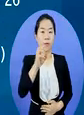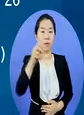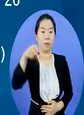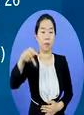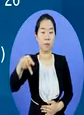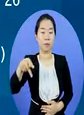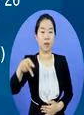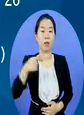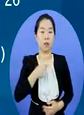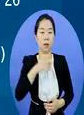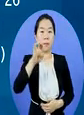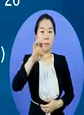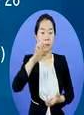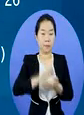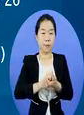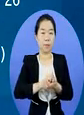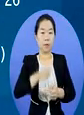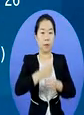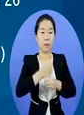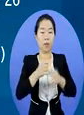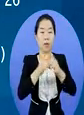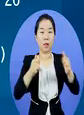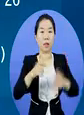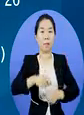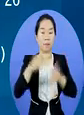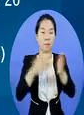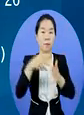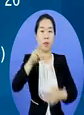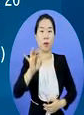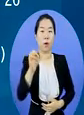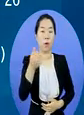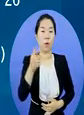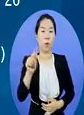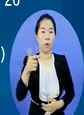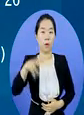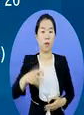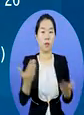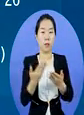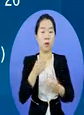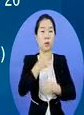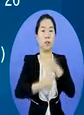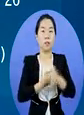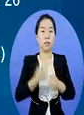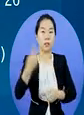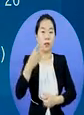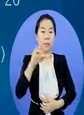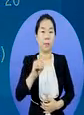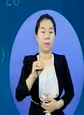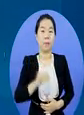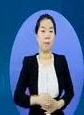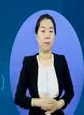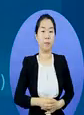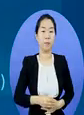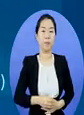유PP 주식회사에서 플라스틱 압출 성형기 조작원을 채용합니다. 성환읍에서 근무하게 되며 연봉 2천만 원 선의 임금이